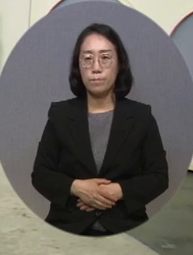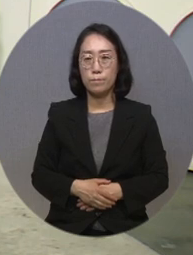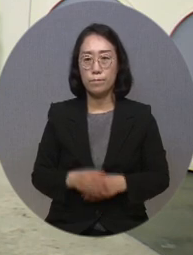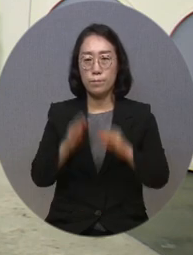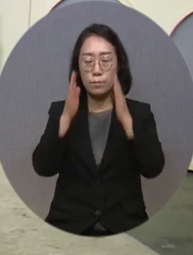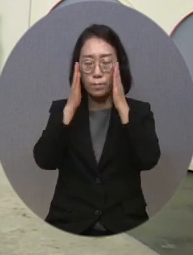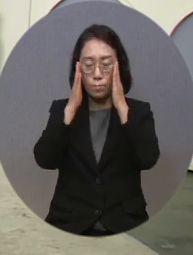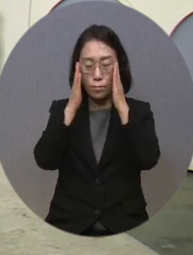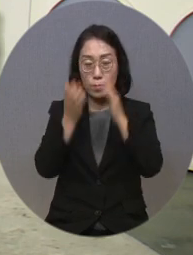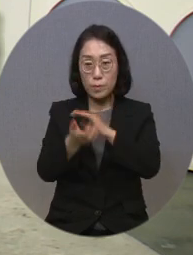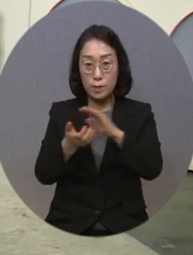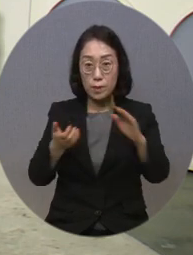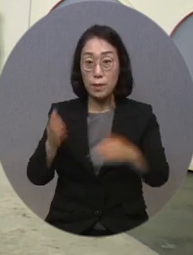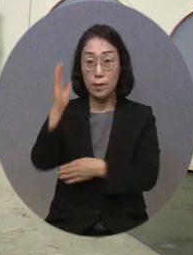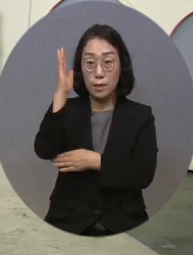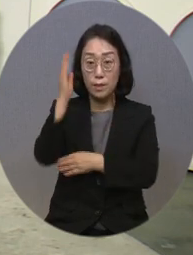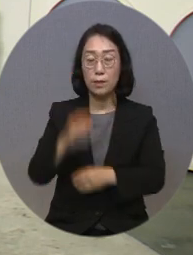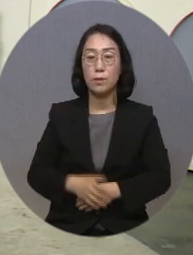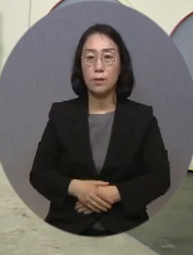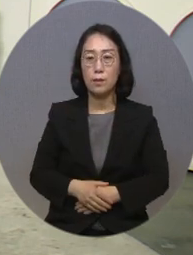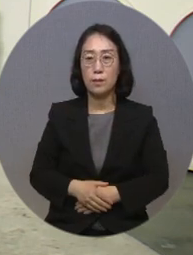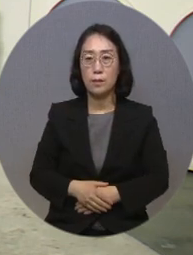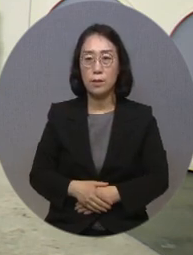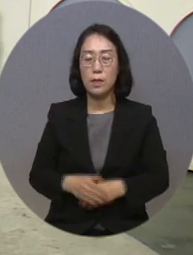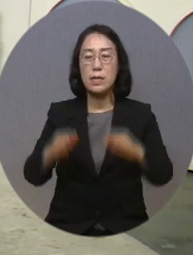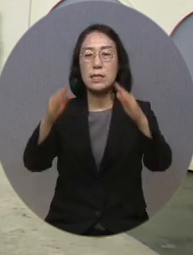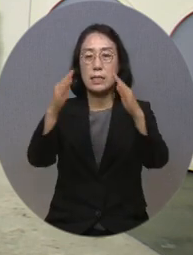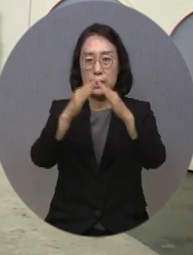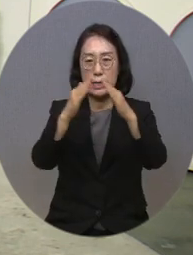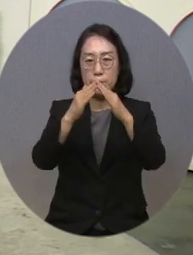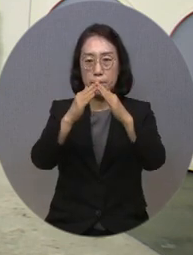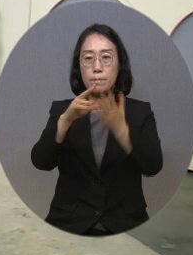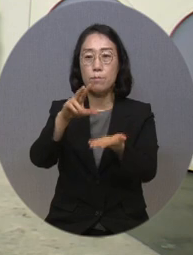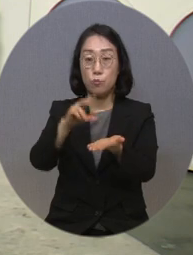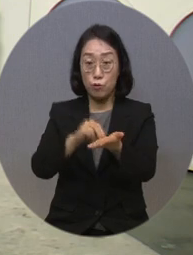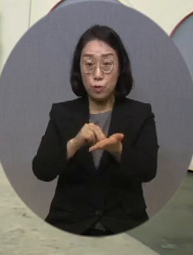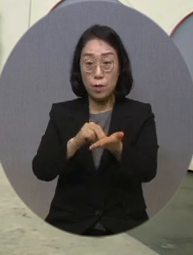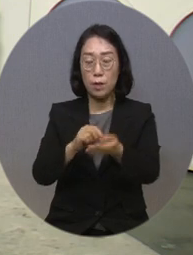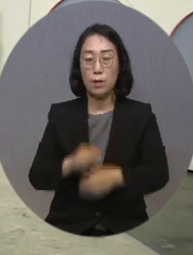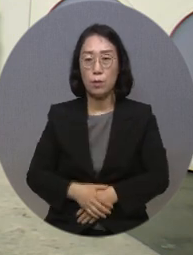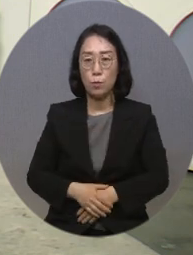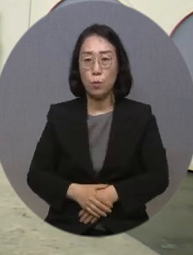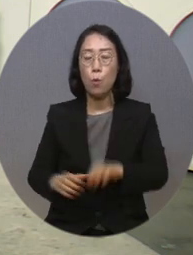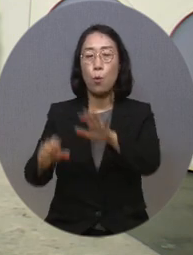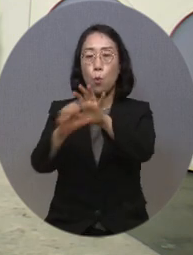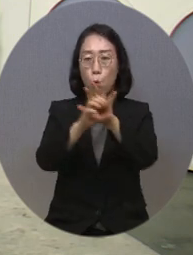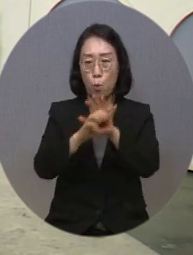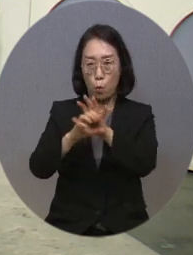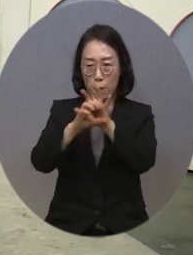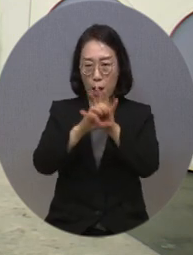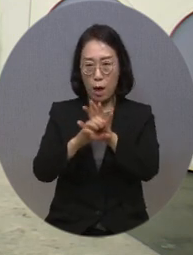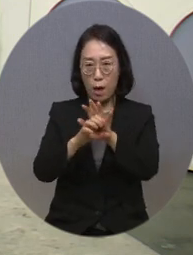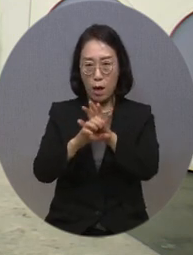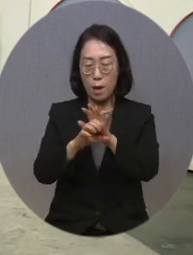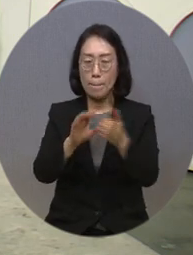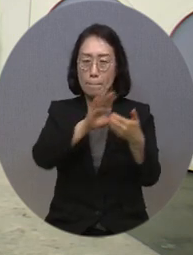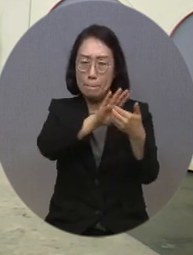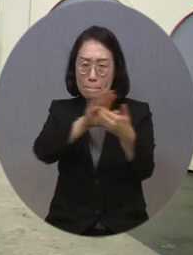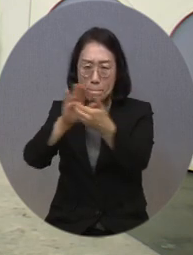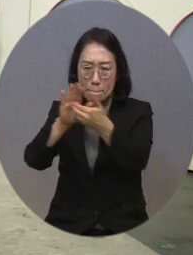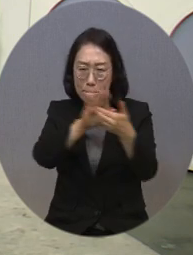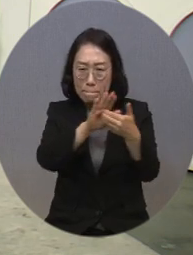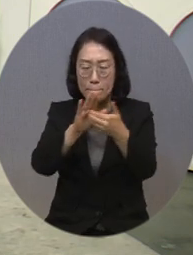피력은 하셨지만은 부동산 정책이라든가 코로나 방역 정책이라든가 이런